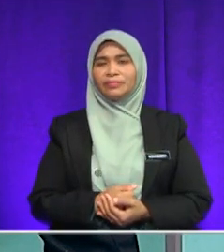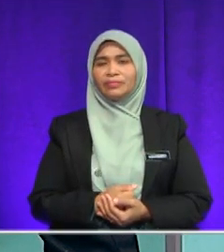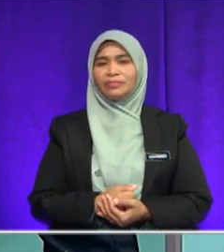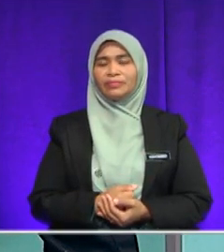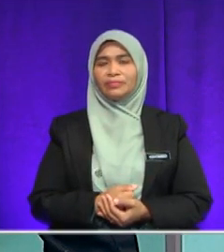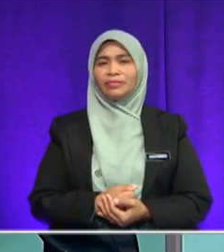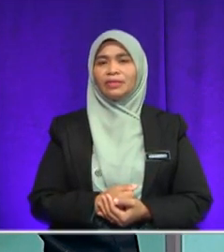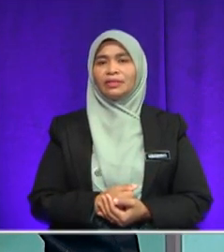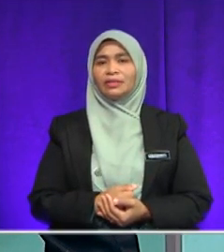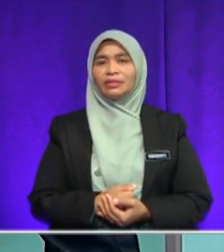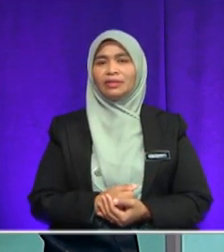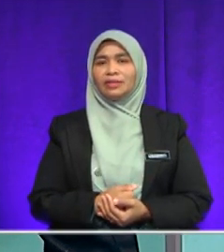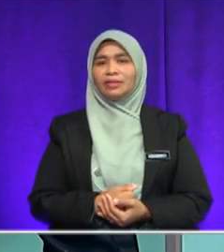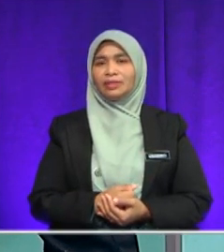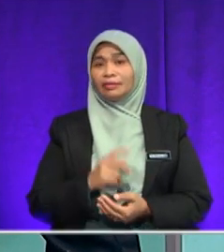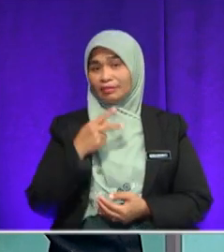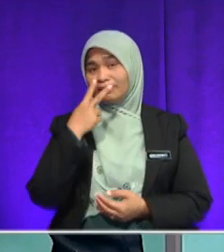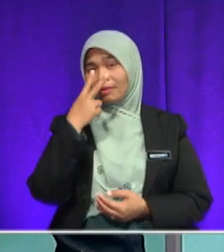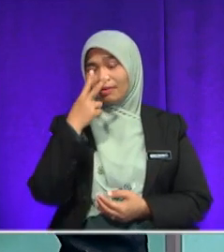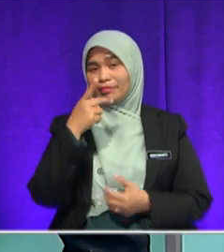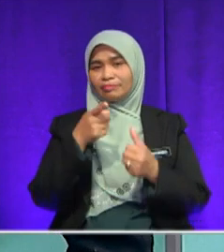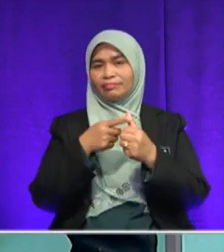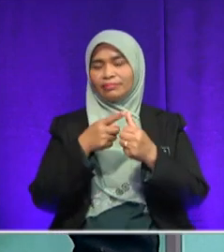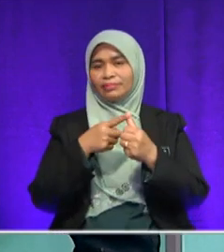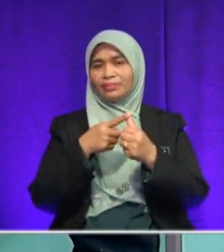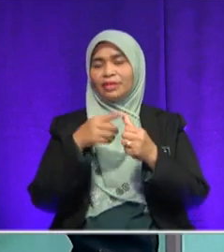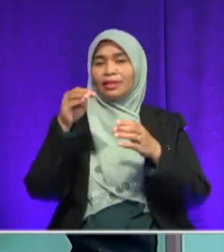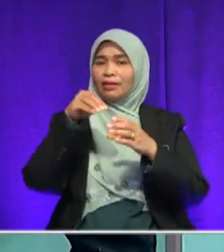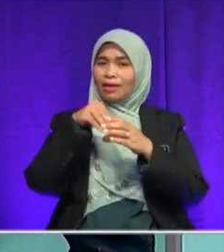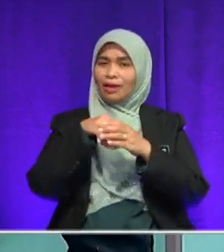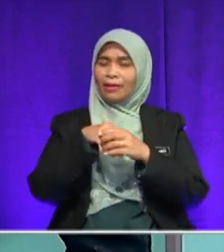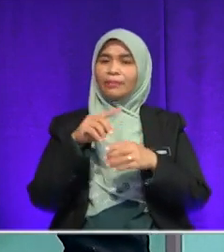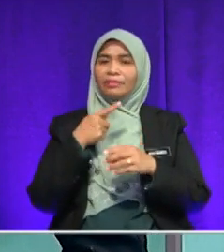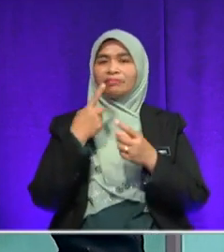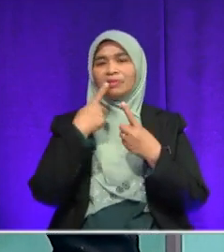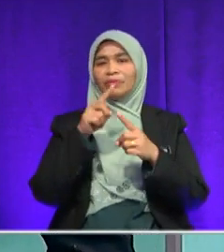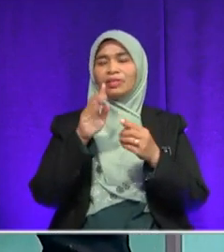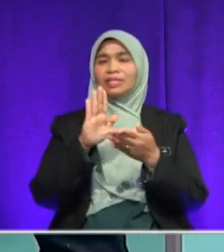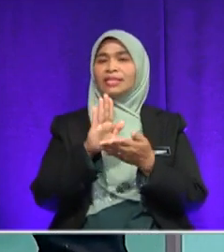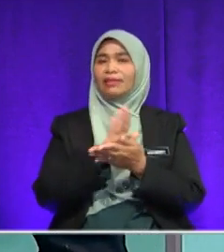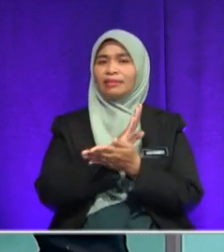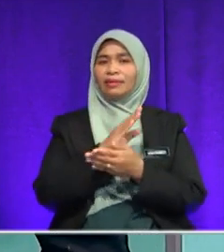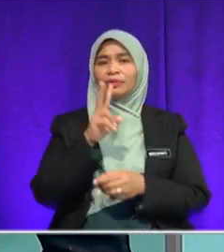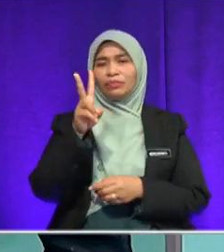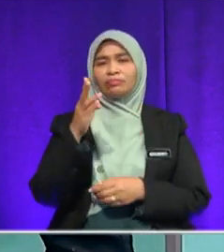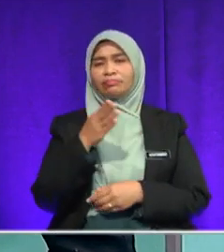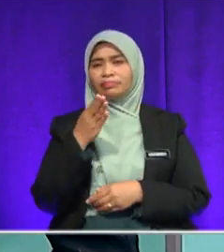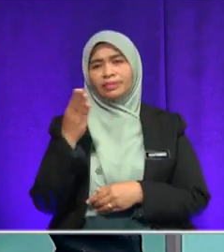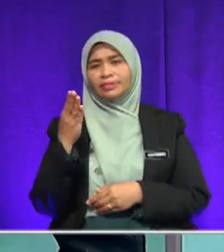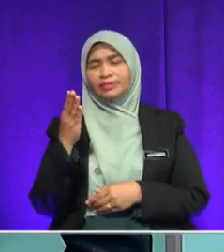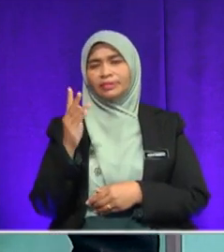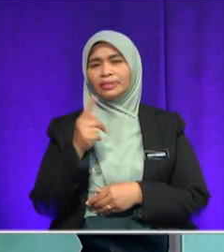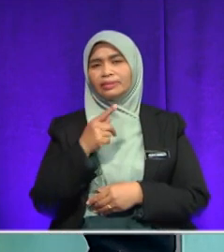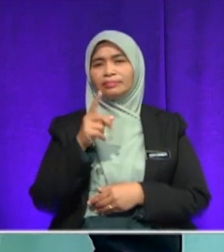tajuk seterusnya, kita lihat dahulu di dalam kita menjawab kertas 2, biasanya kita